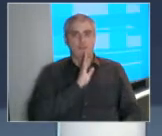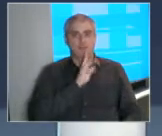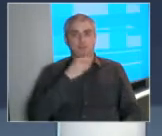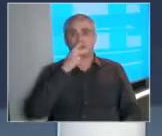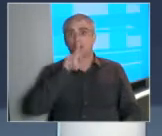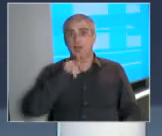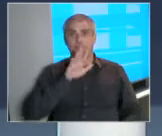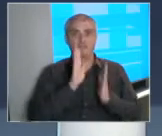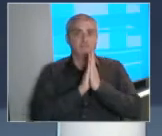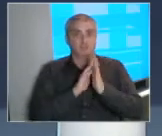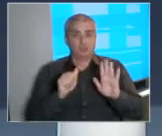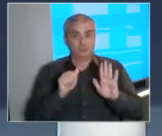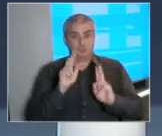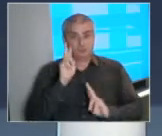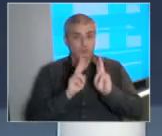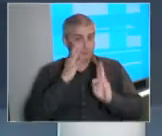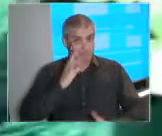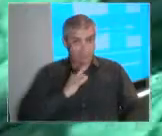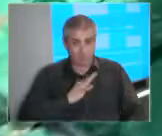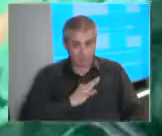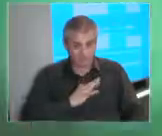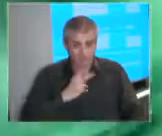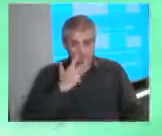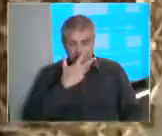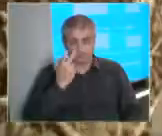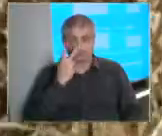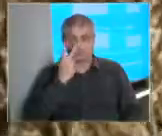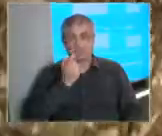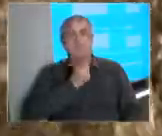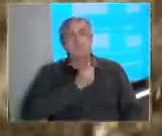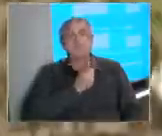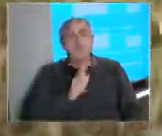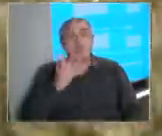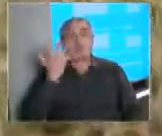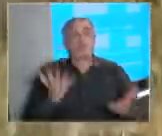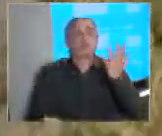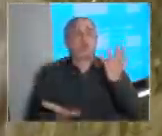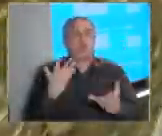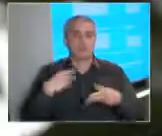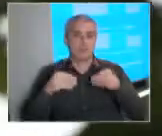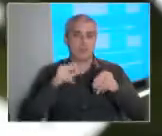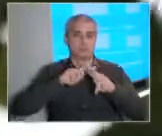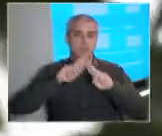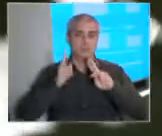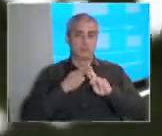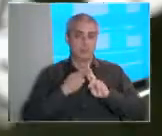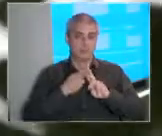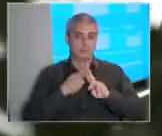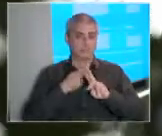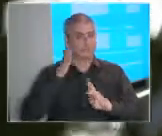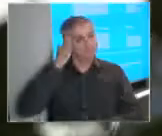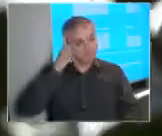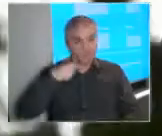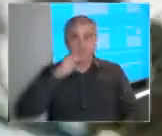בשנת 2016 יוצרו, שימו לב, 320 מיליון טונות של פלסטיק ברחבי העולם,